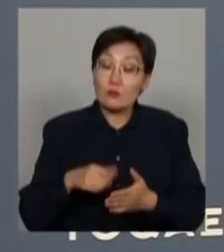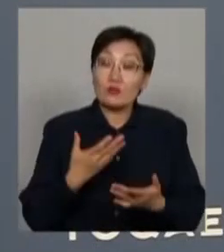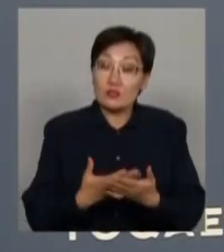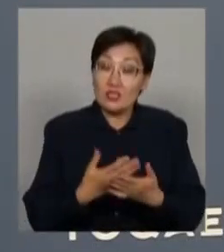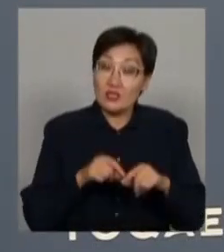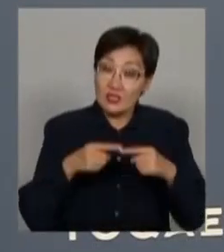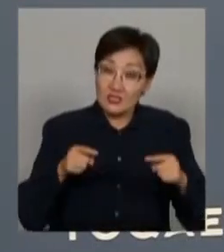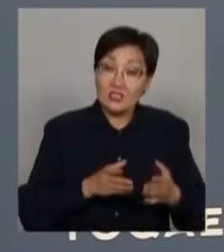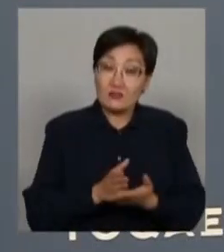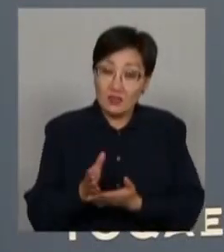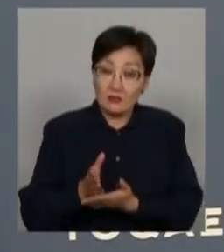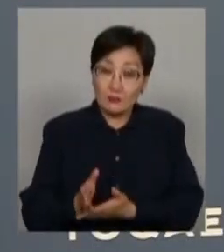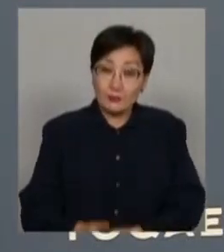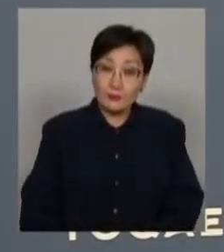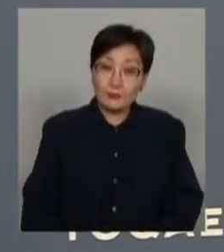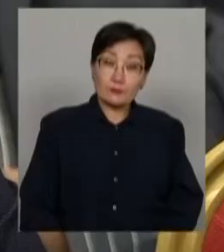представляет разные сферы.